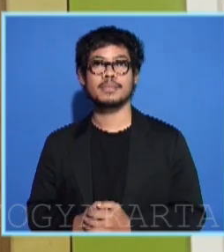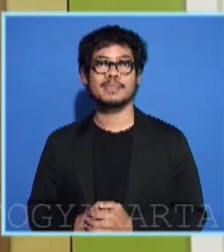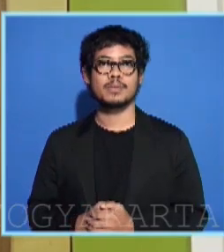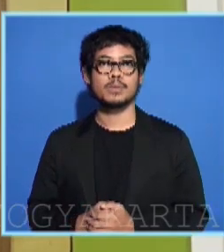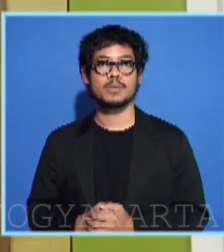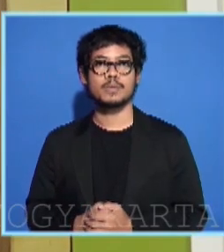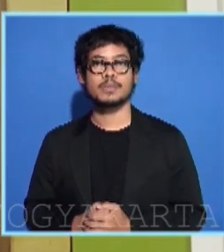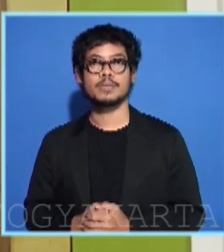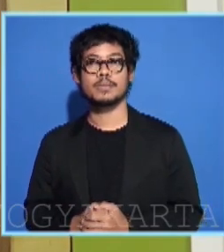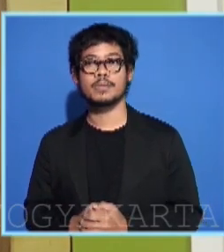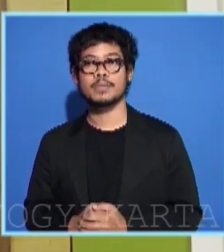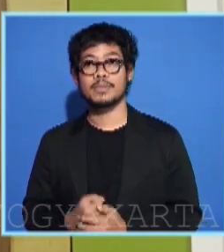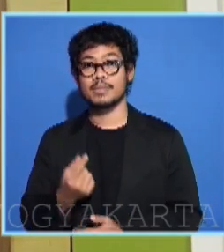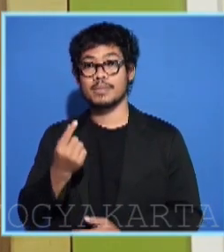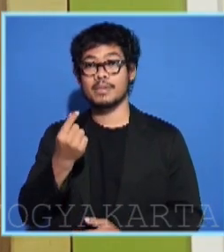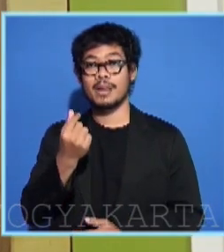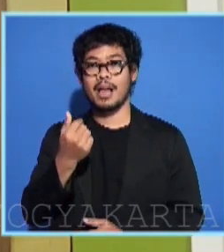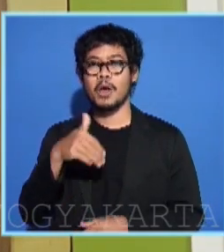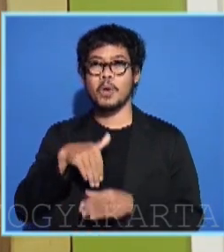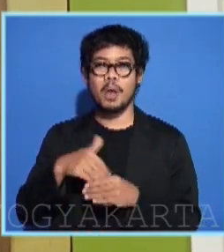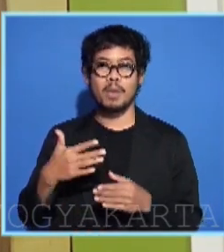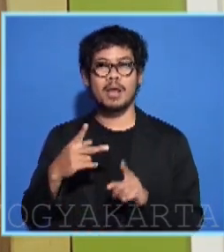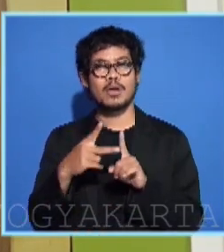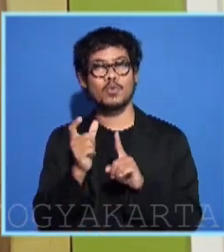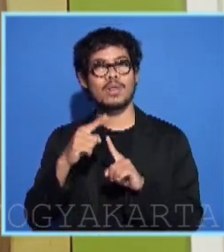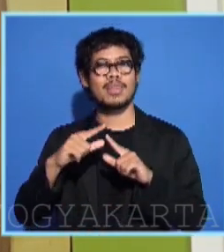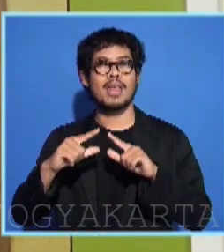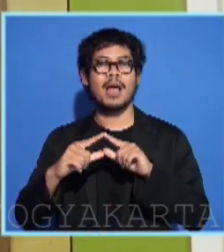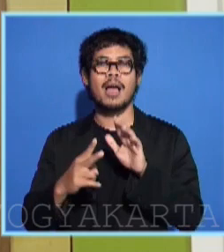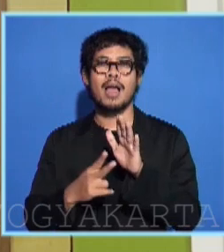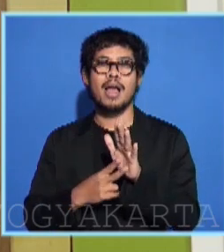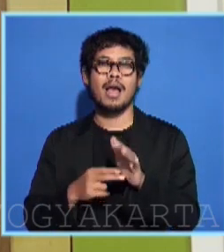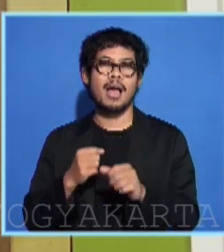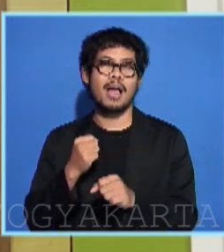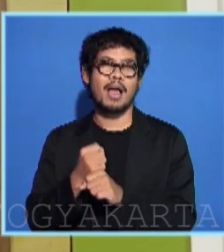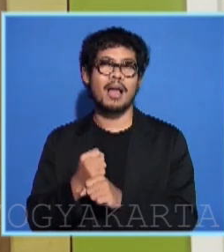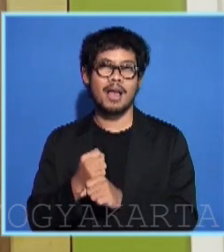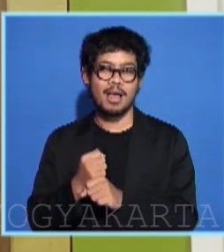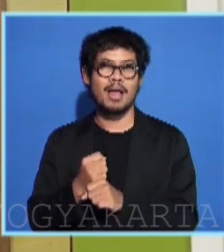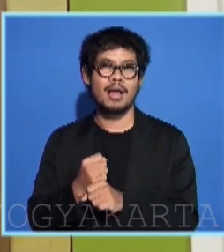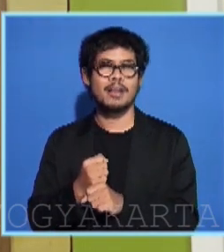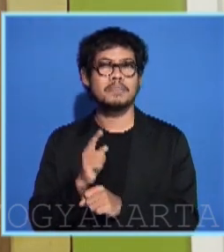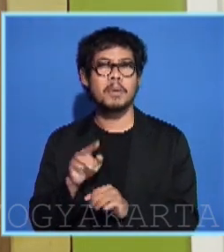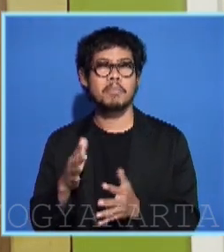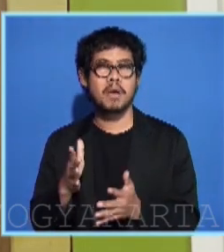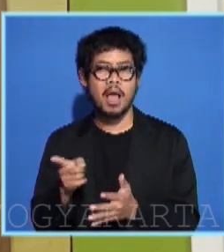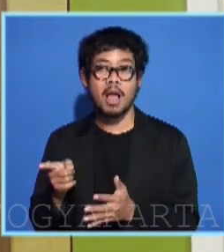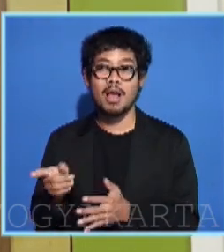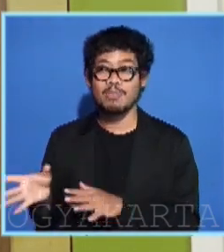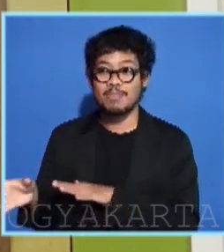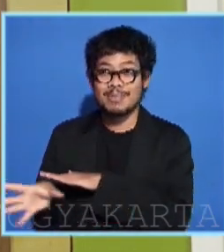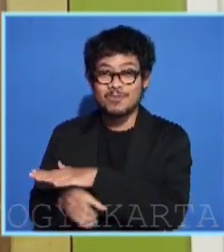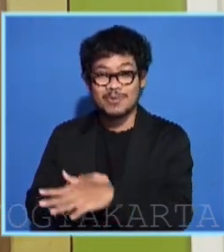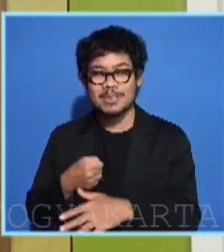akibat terlilit hutang Seorang warga di Bantul nekat mencuri mobil milik tetangganya bersama surat-surat kendaraan agar lebih mudah